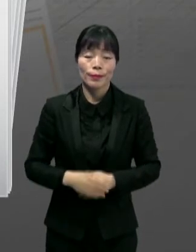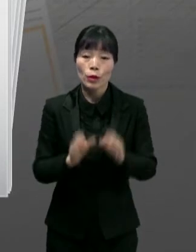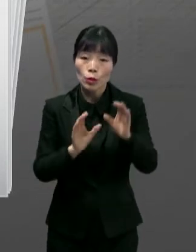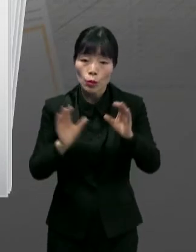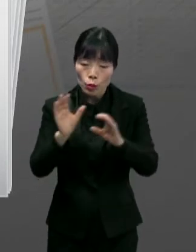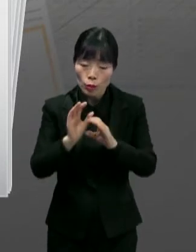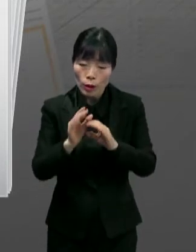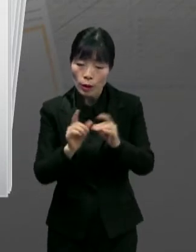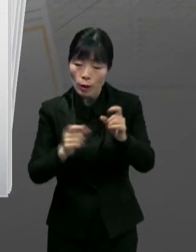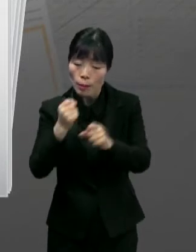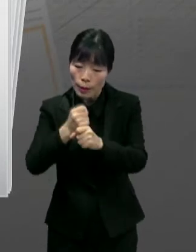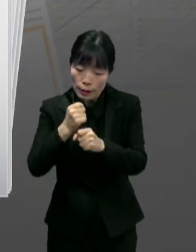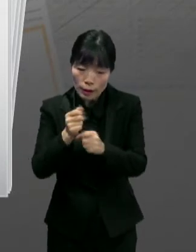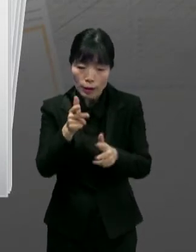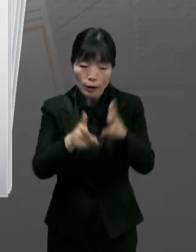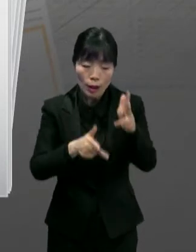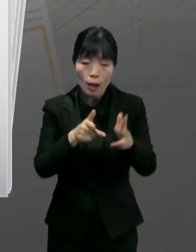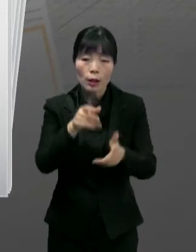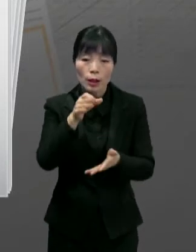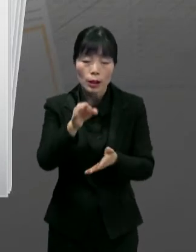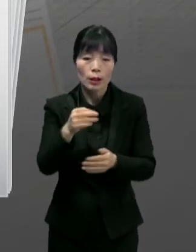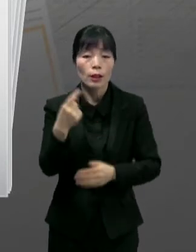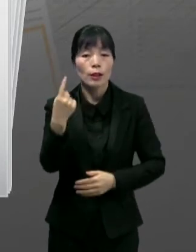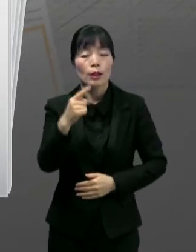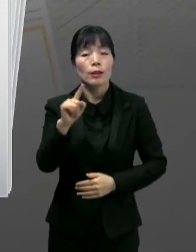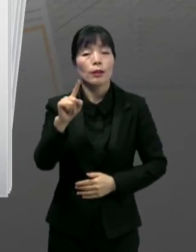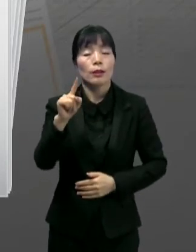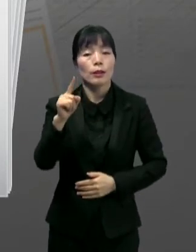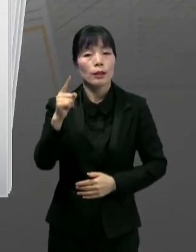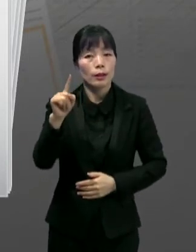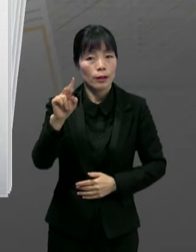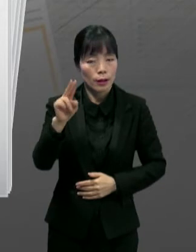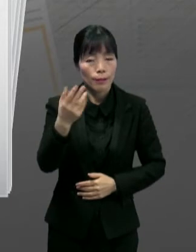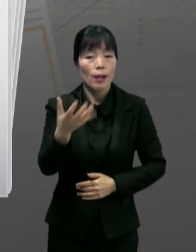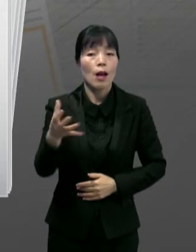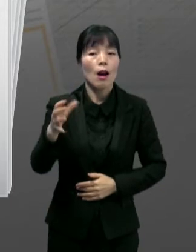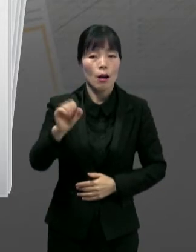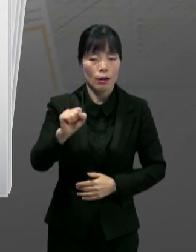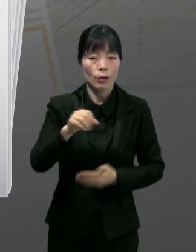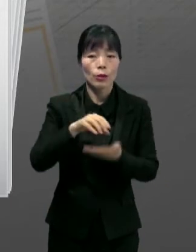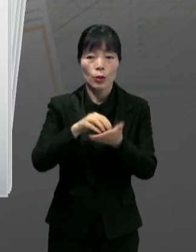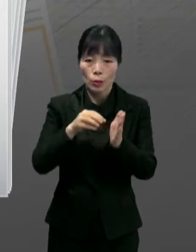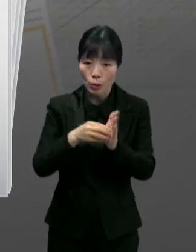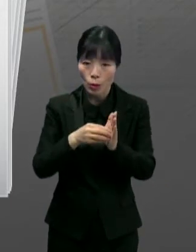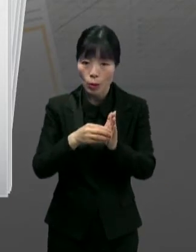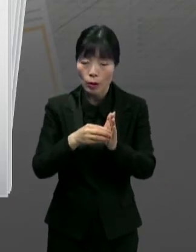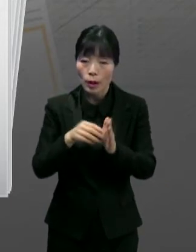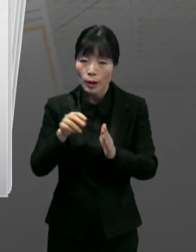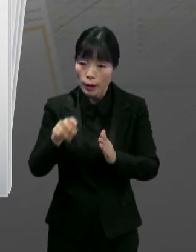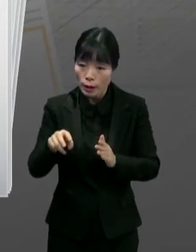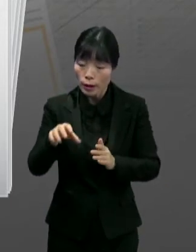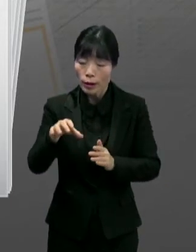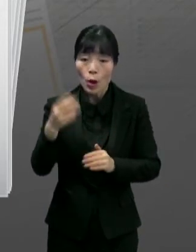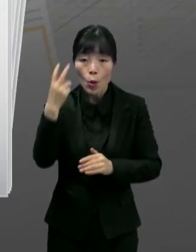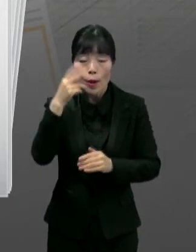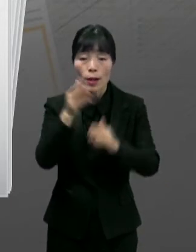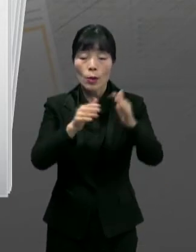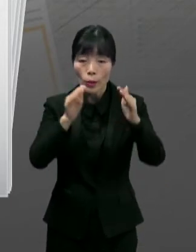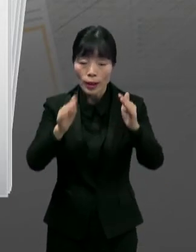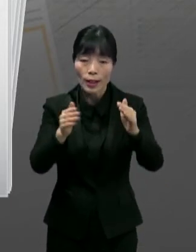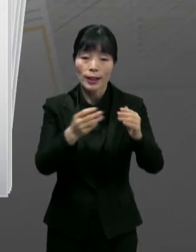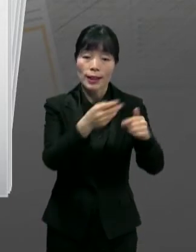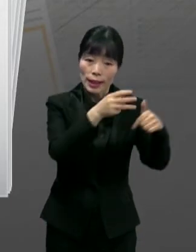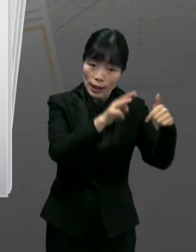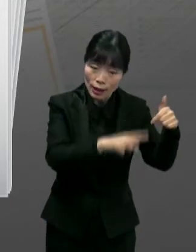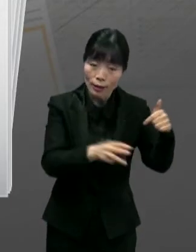추가로 조성해야 할 사후관리 기금이 약 1,200억 원에 달하는데 수도권 매립지 관리공사는 이 비용을 인천,